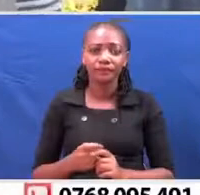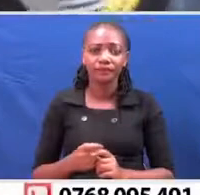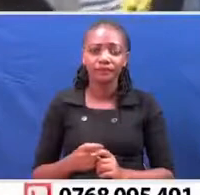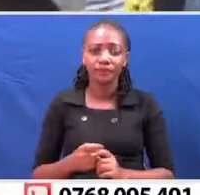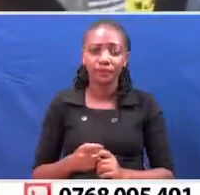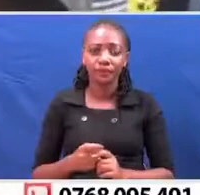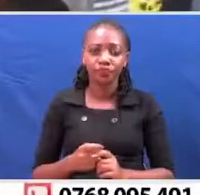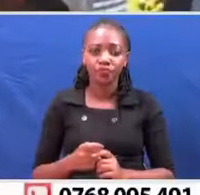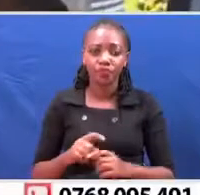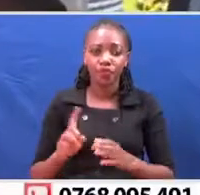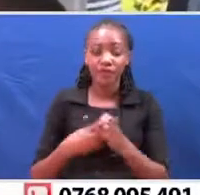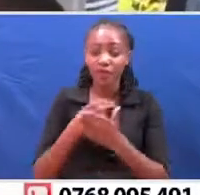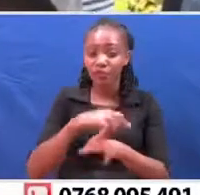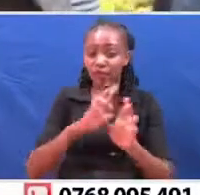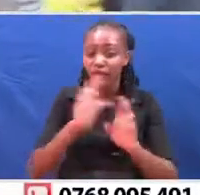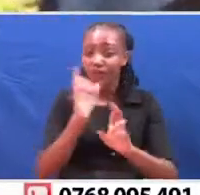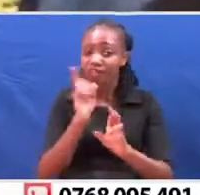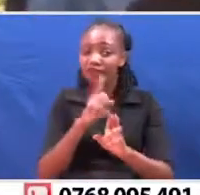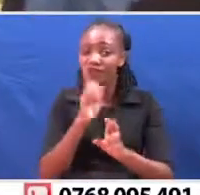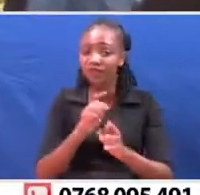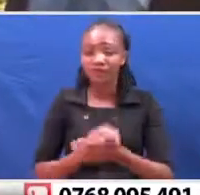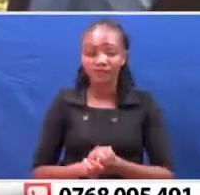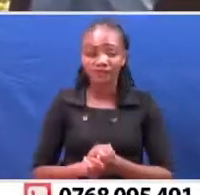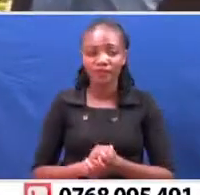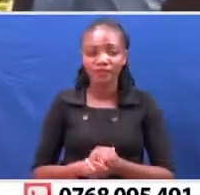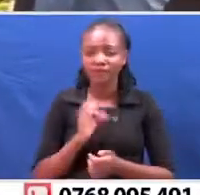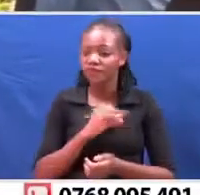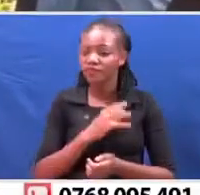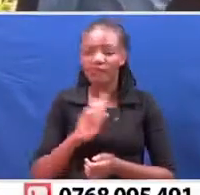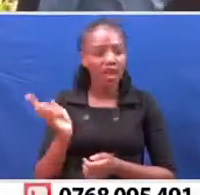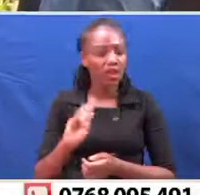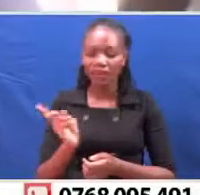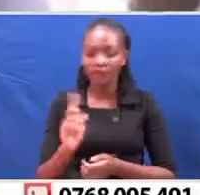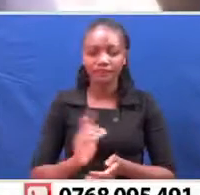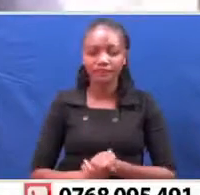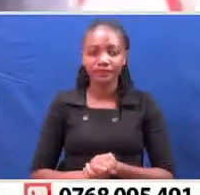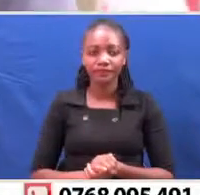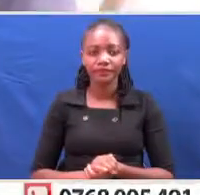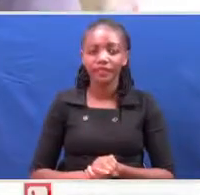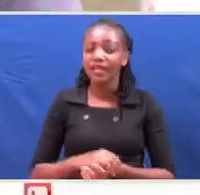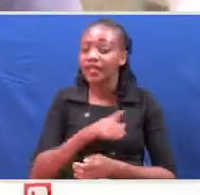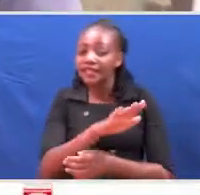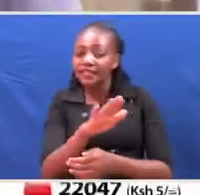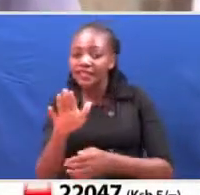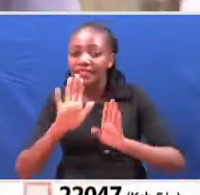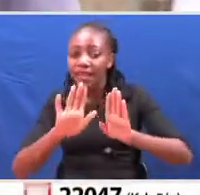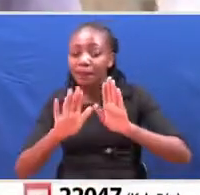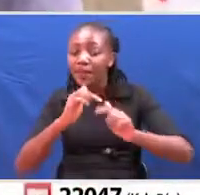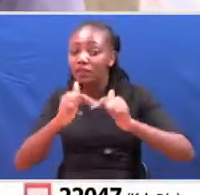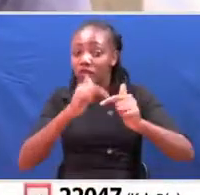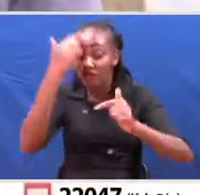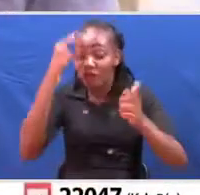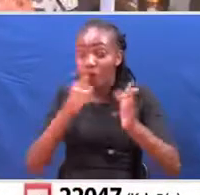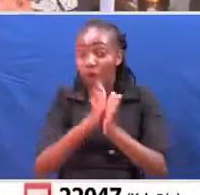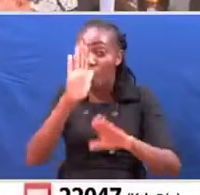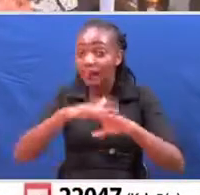yeye. Twabebana. Unatukurana kama twamwenga. These campaigns have been going on for over a